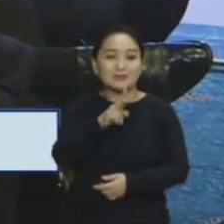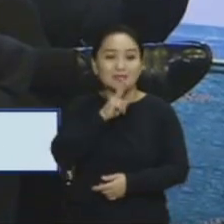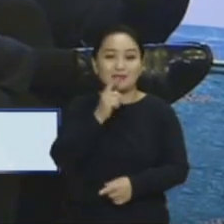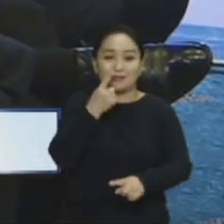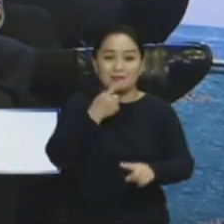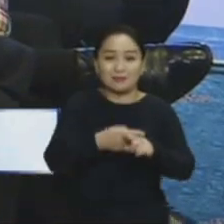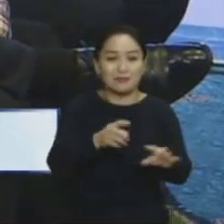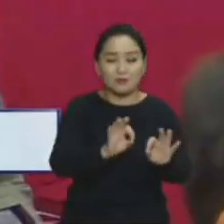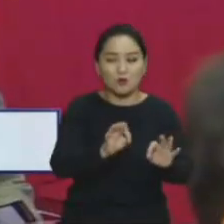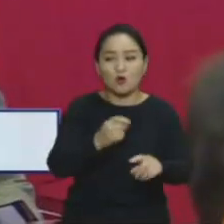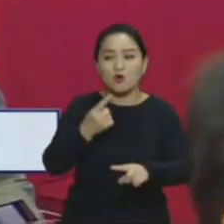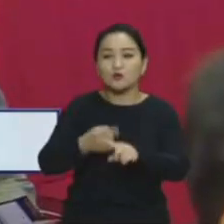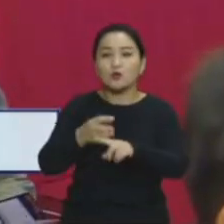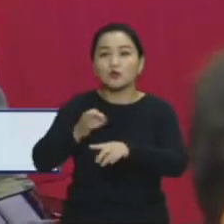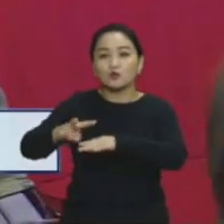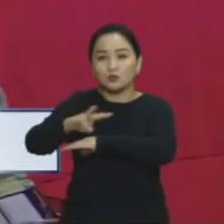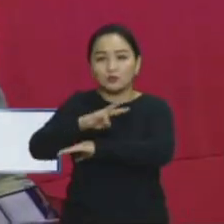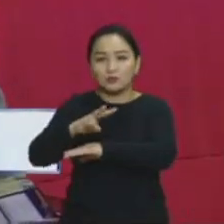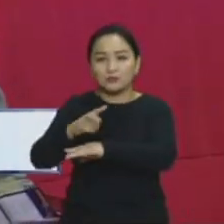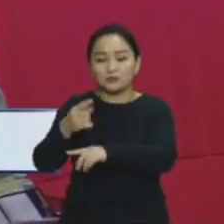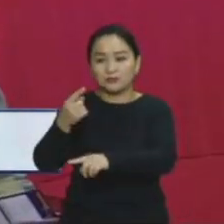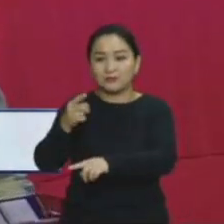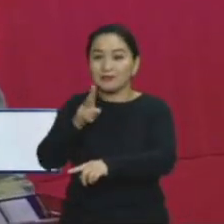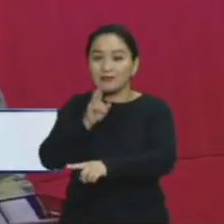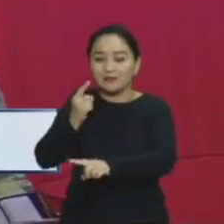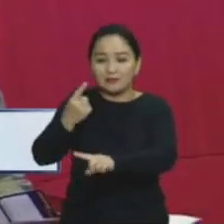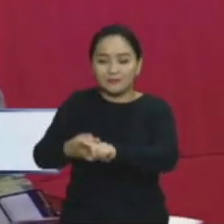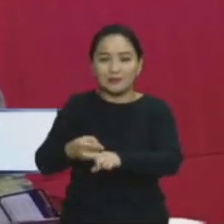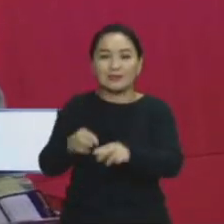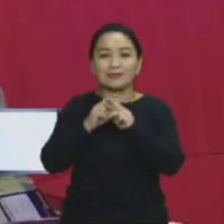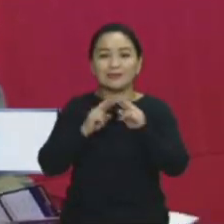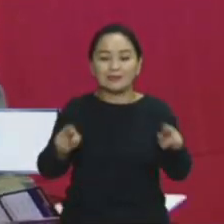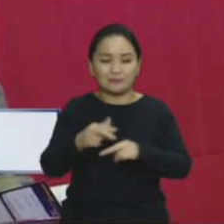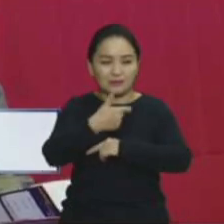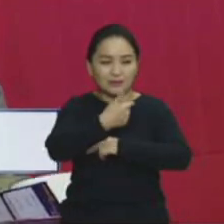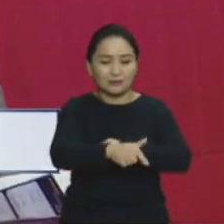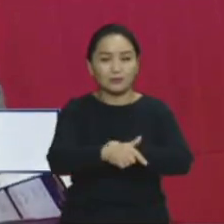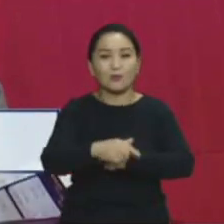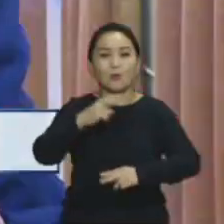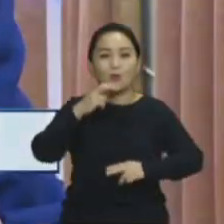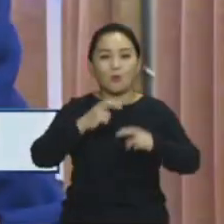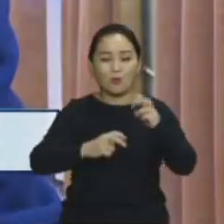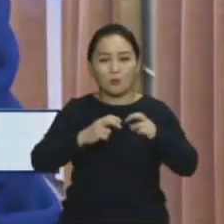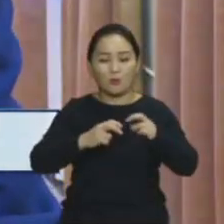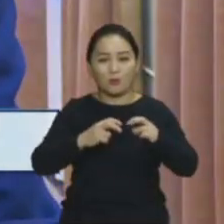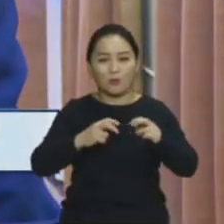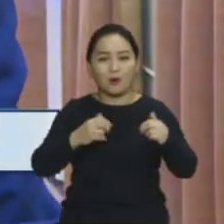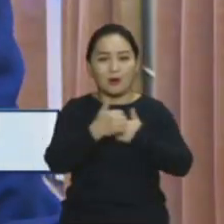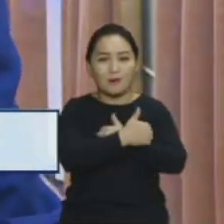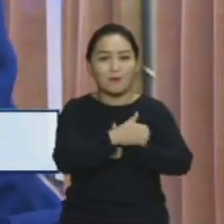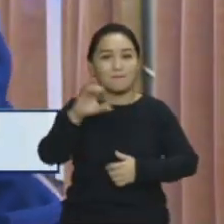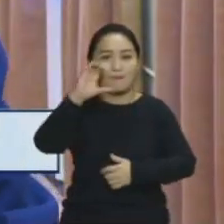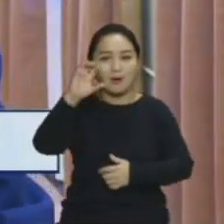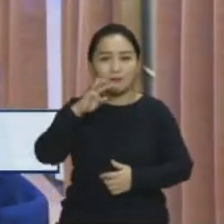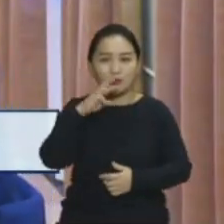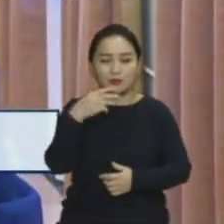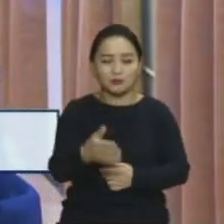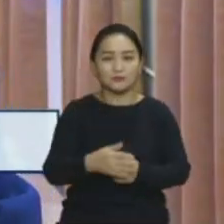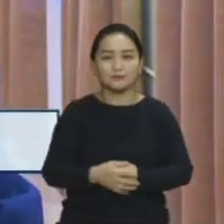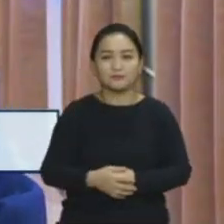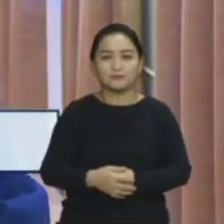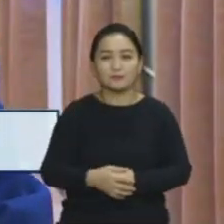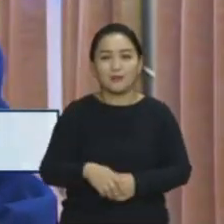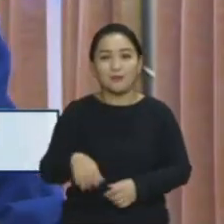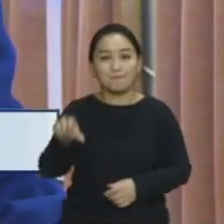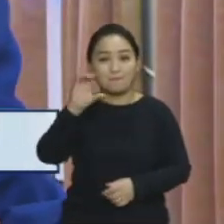цалин нэмэхээр тусгасан нь ялгуурлан гадуурхалтын хэлбэр гэж үйлдвэрчний эвлэн байгууллагаас мэдээллээ. Аж ахуй бизнес эрхэлж байгаа улсуудад бол энэ бас